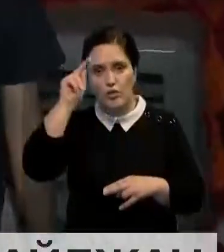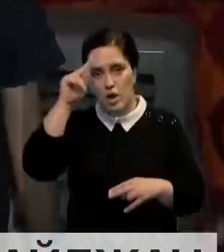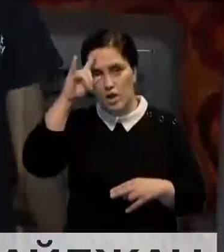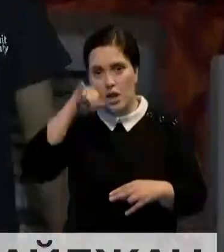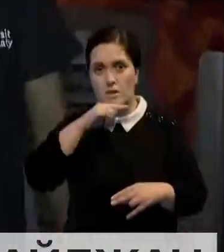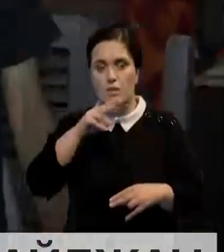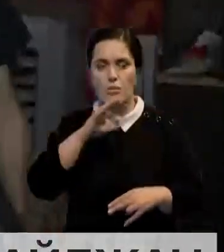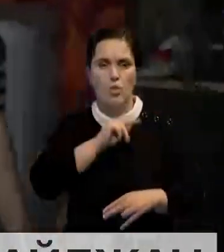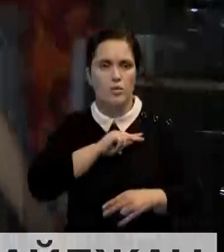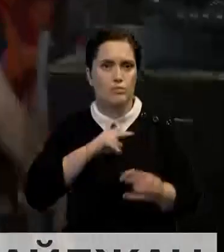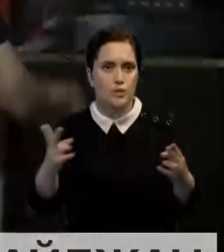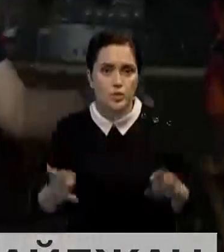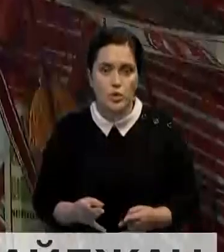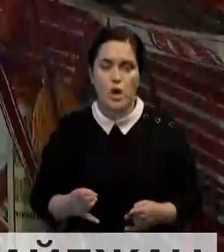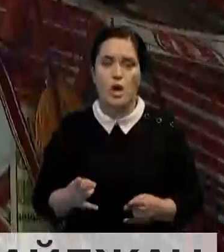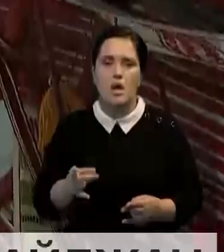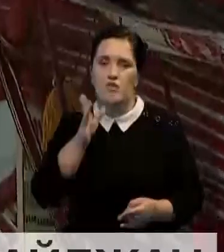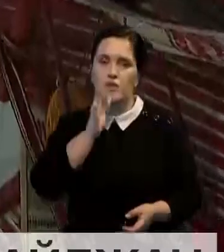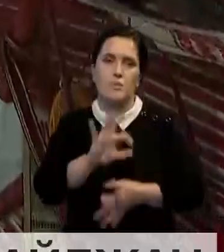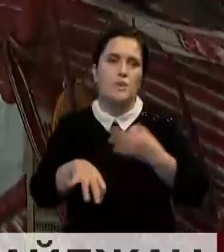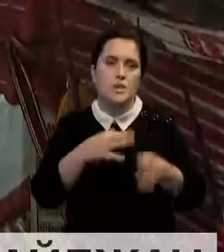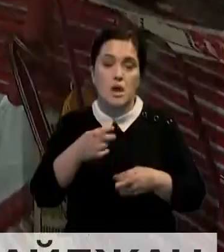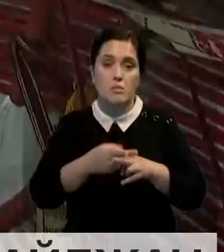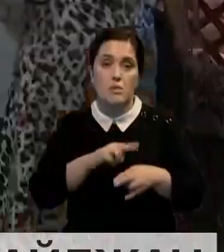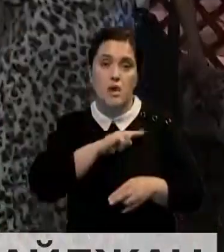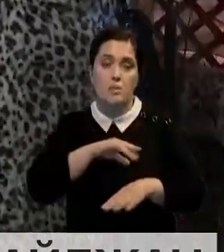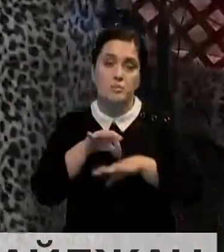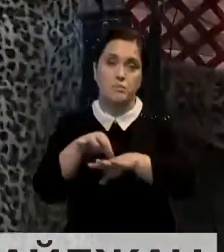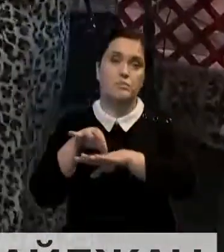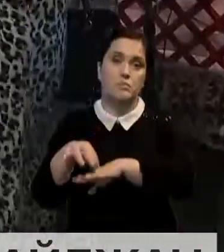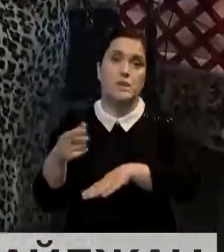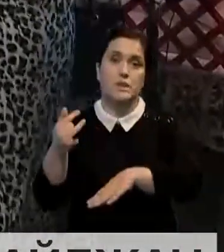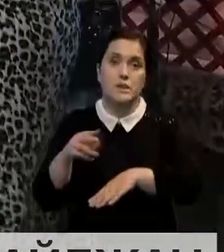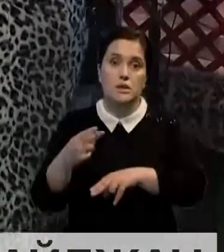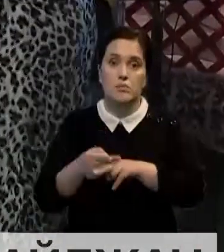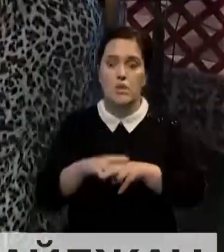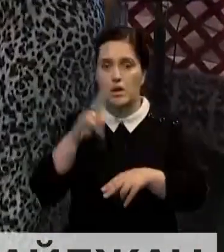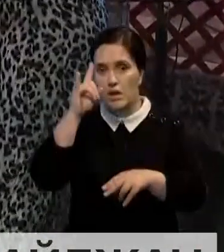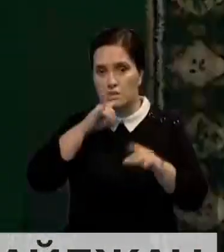казахский по работе. В свободное от учебы время студент подрабатывает гидом, знакомя туристов с